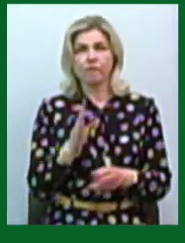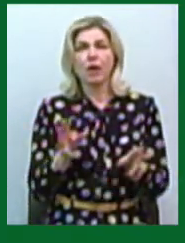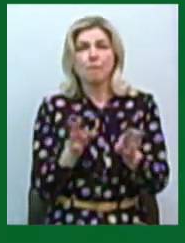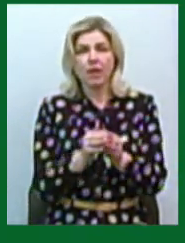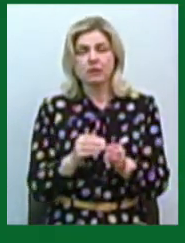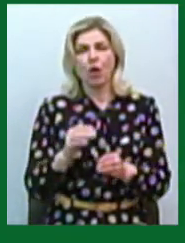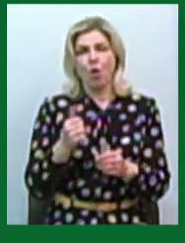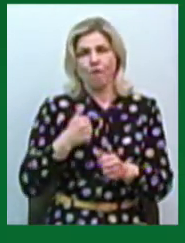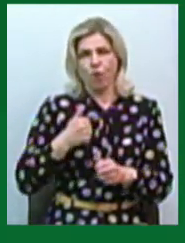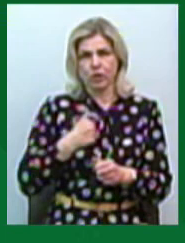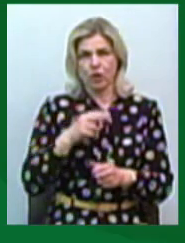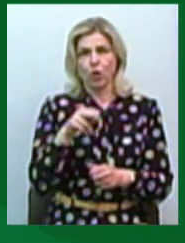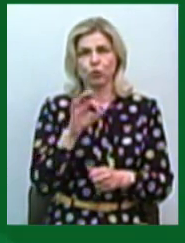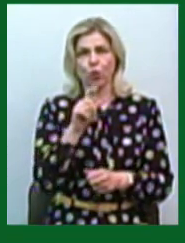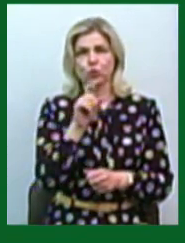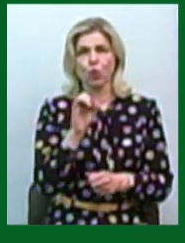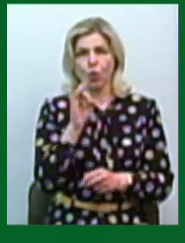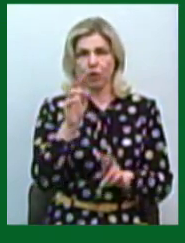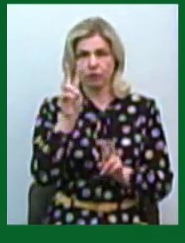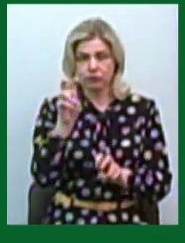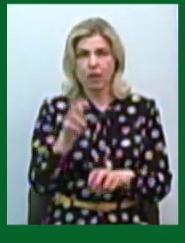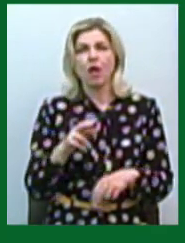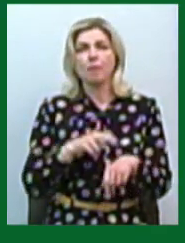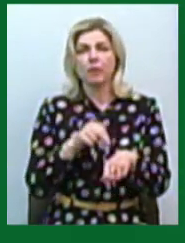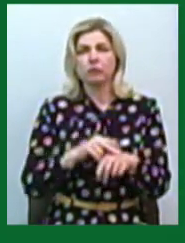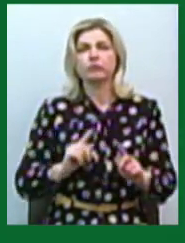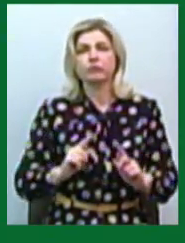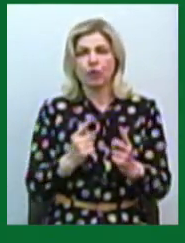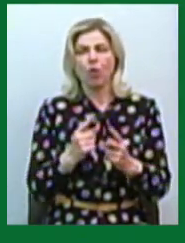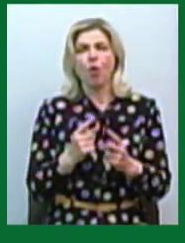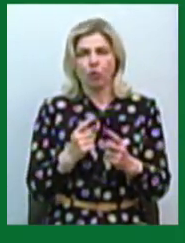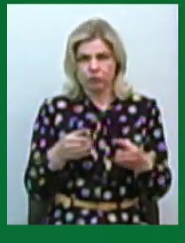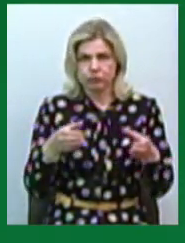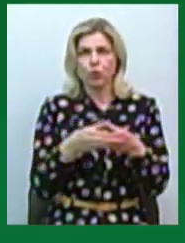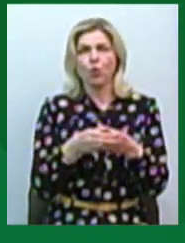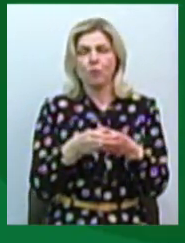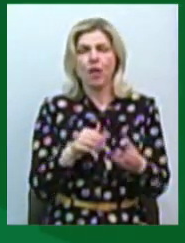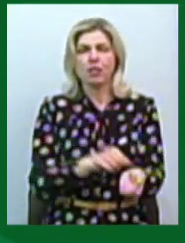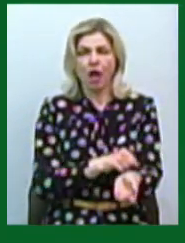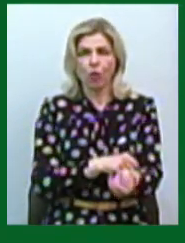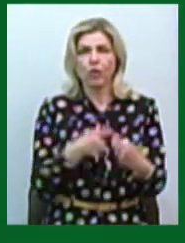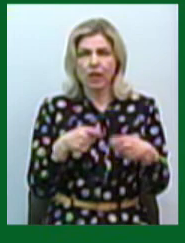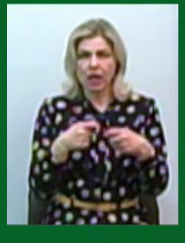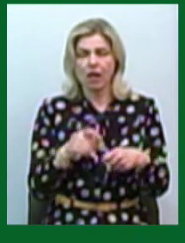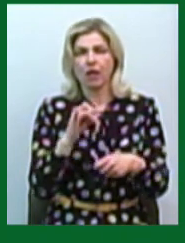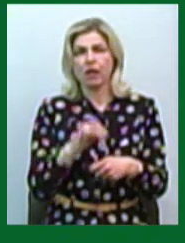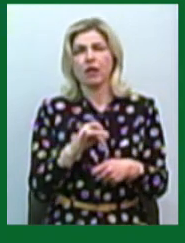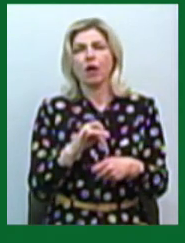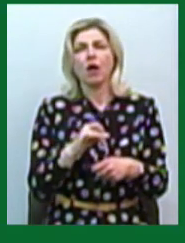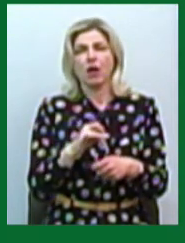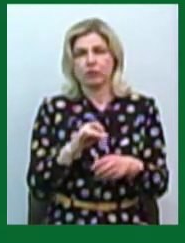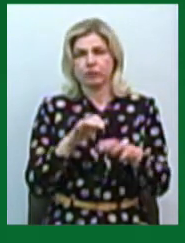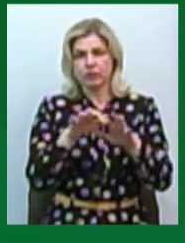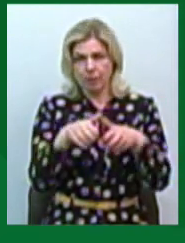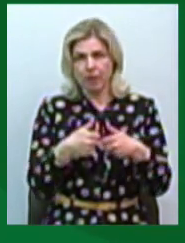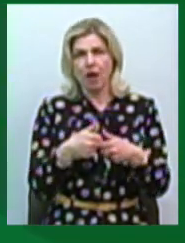бійців «Корду» та «Дозору». У Миколаєві поліцейські затримали організовану групу наркодилерів та ліквідували канал збуту